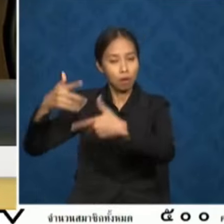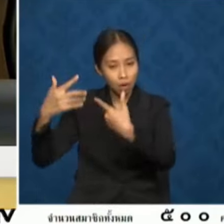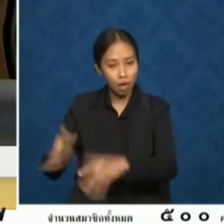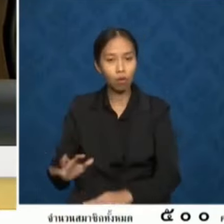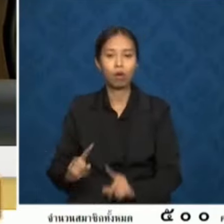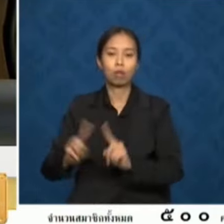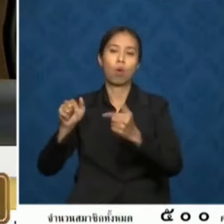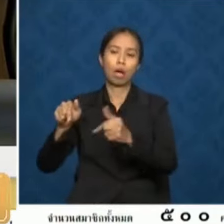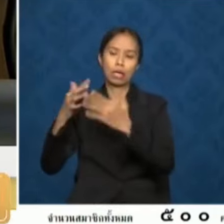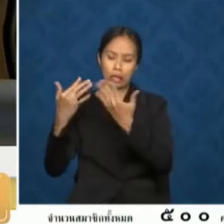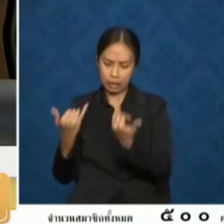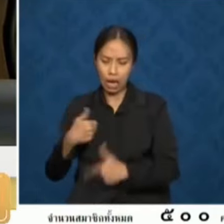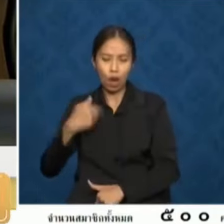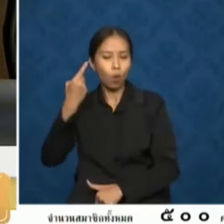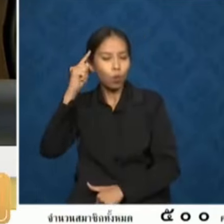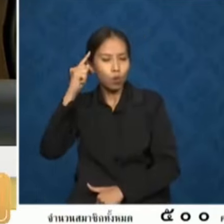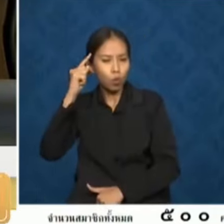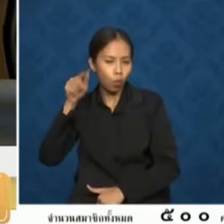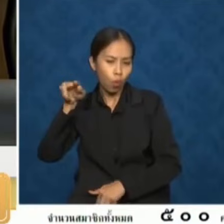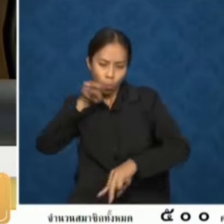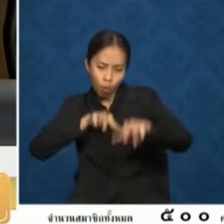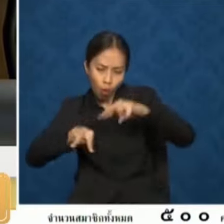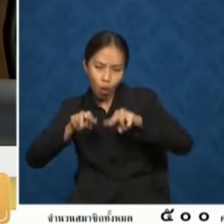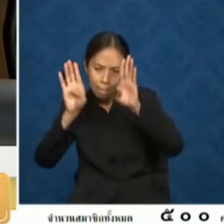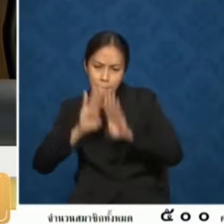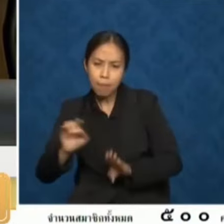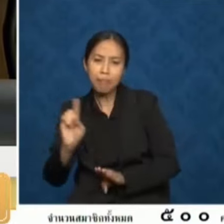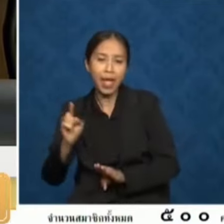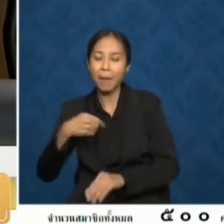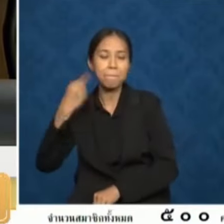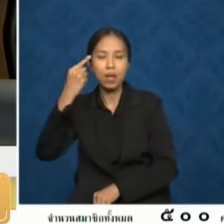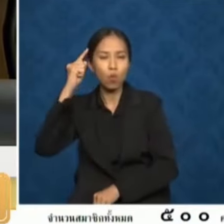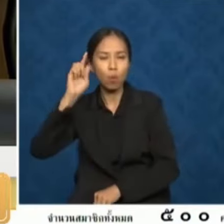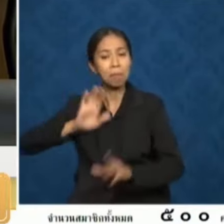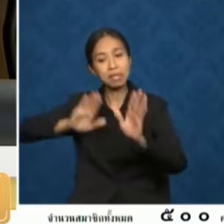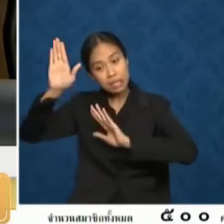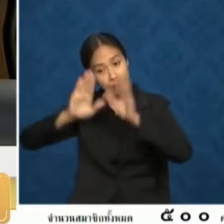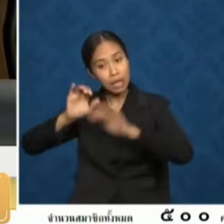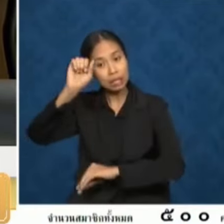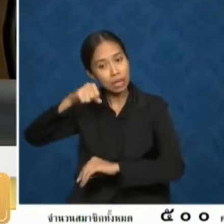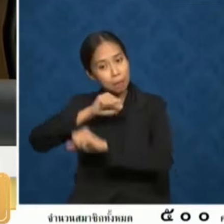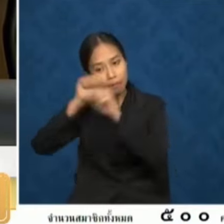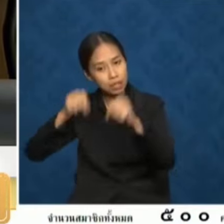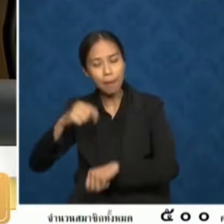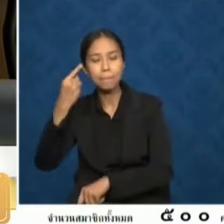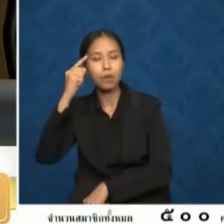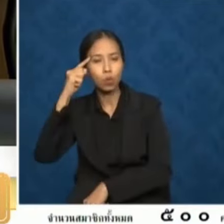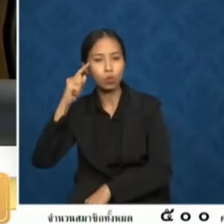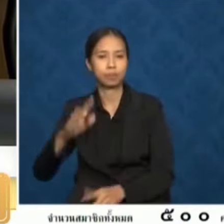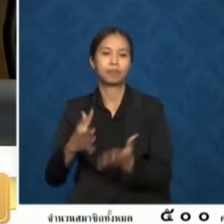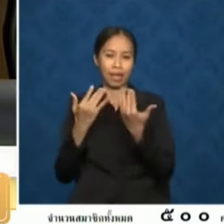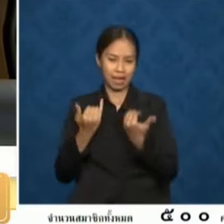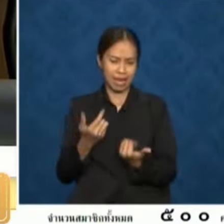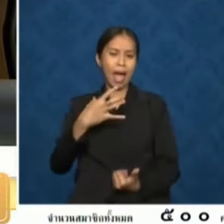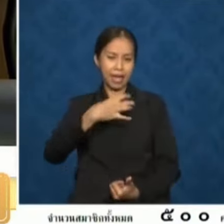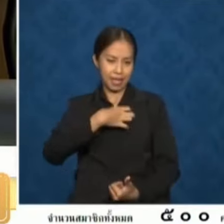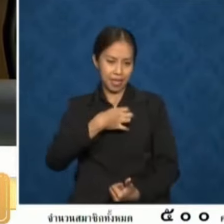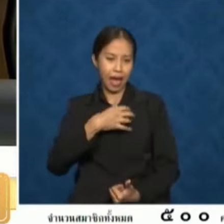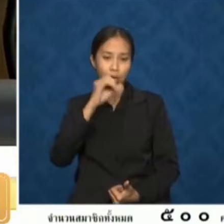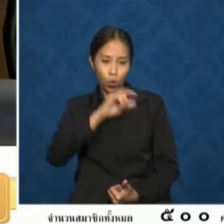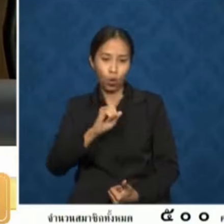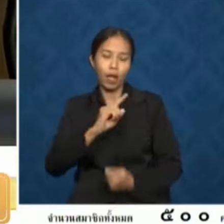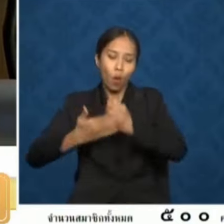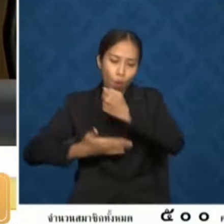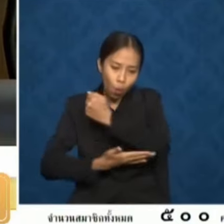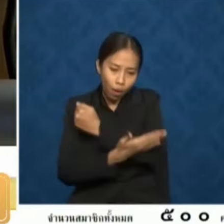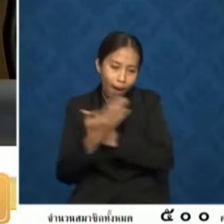บประชาธิปไตยแบบทุกวันหรือเปล่าหลายคนพูดถึงว่าการเปิดพื้นที่การเปิดโอกา